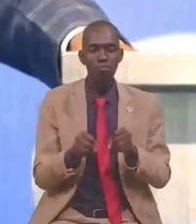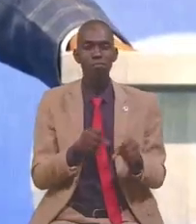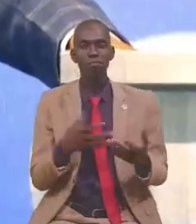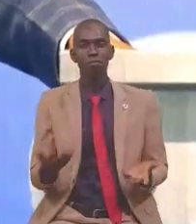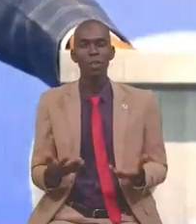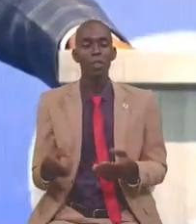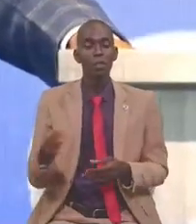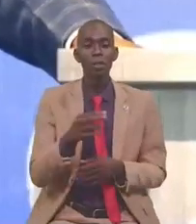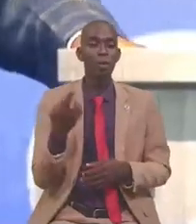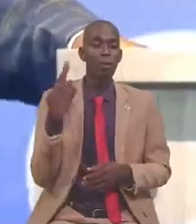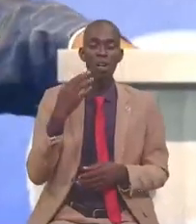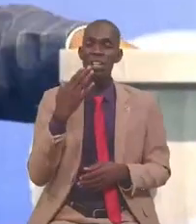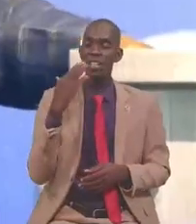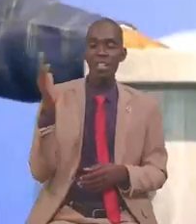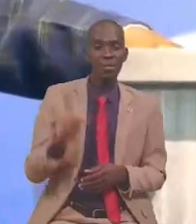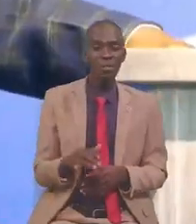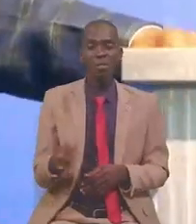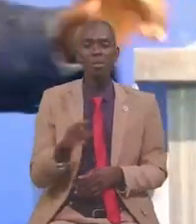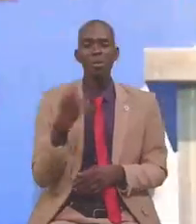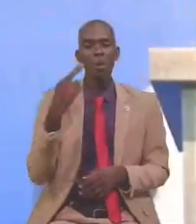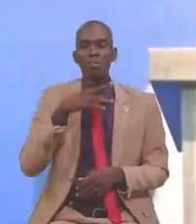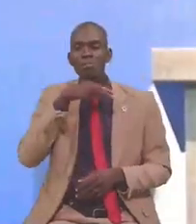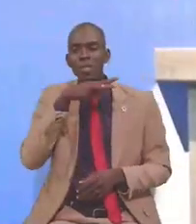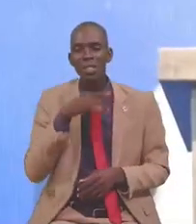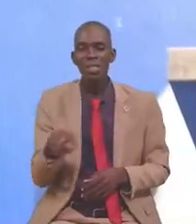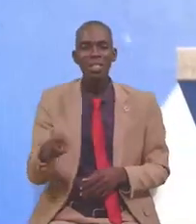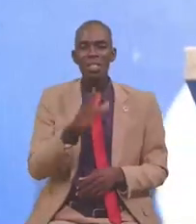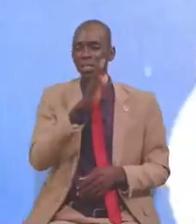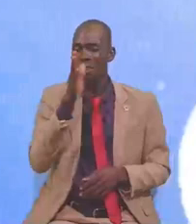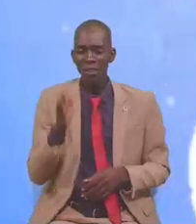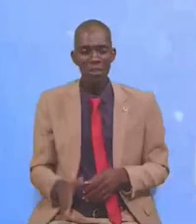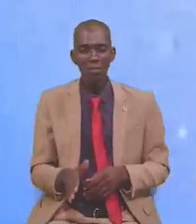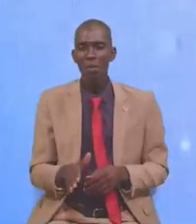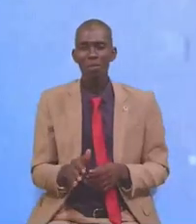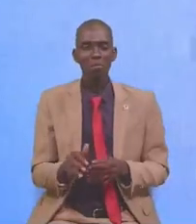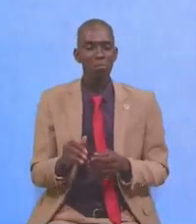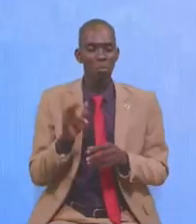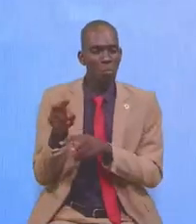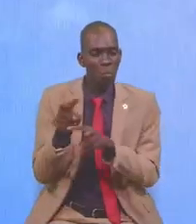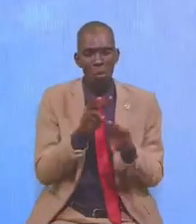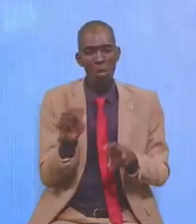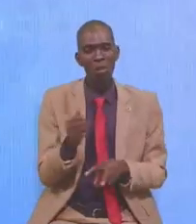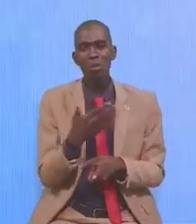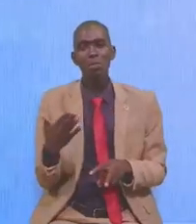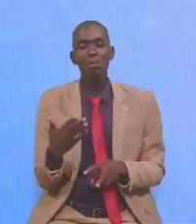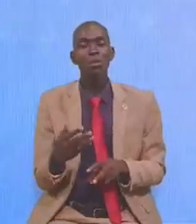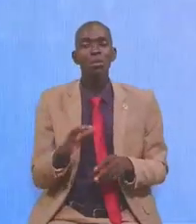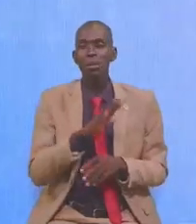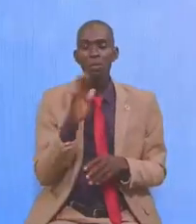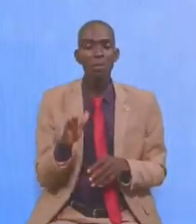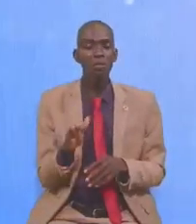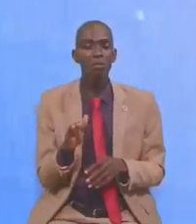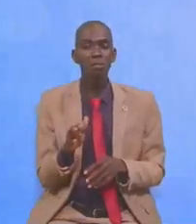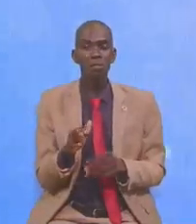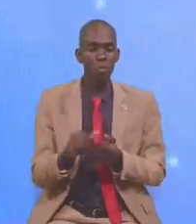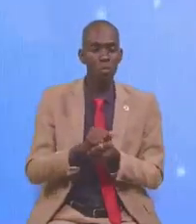ils sont mauvais, ils sont sales. Ils ne se lavent pas. Alors, il n'y a rien qui